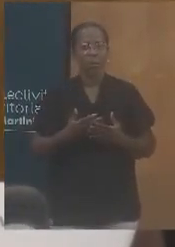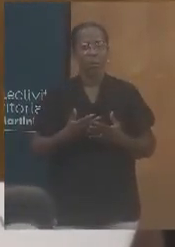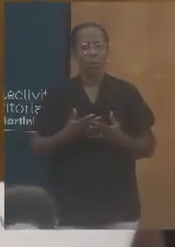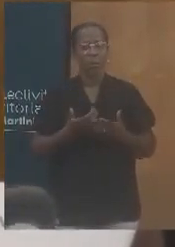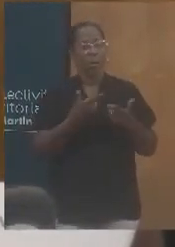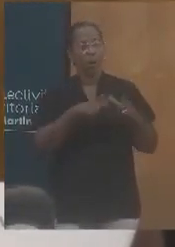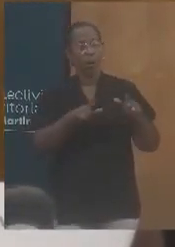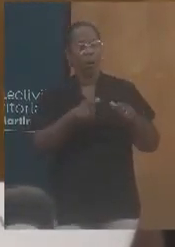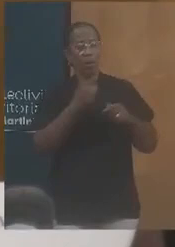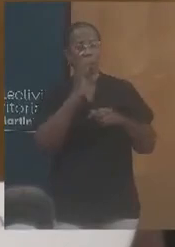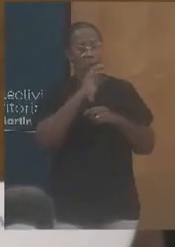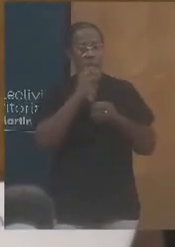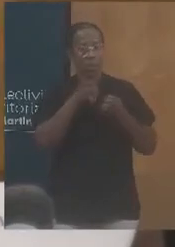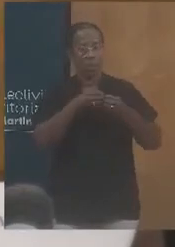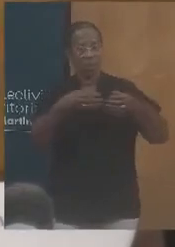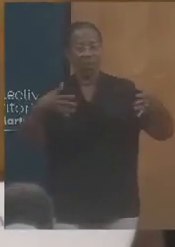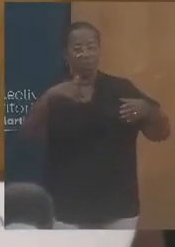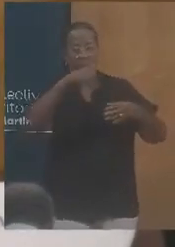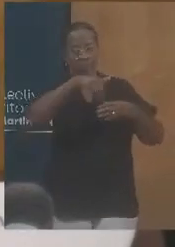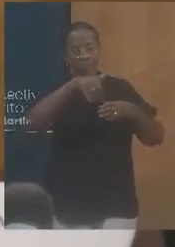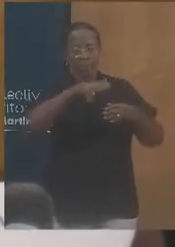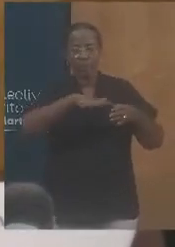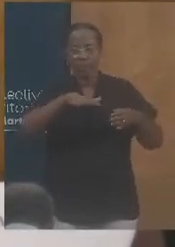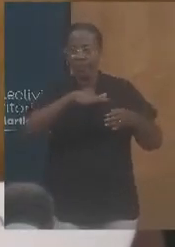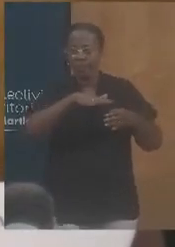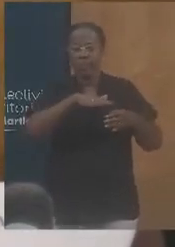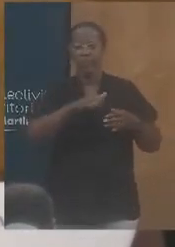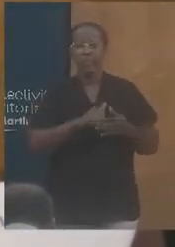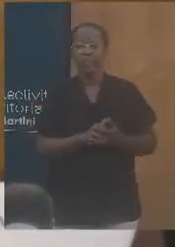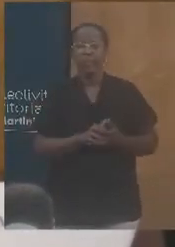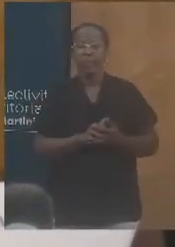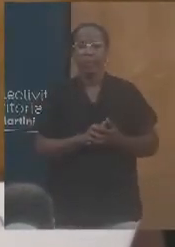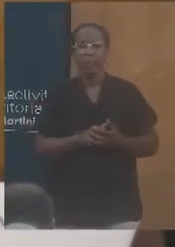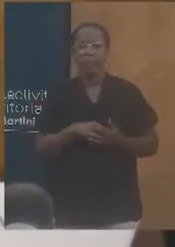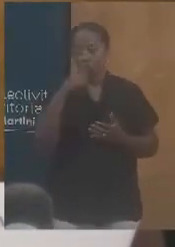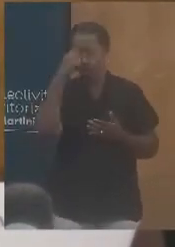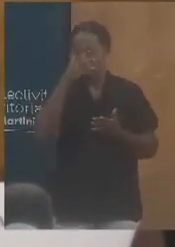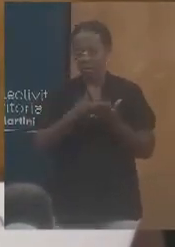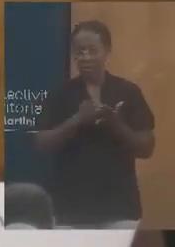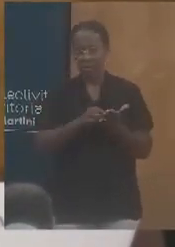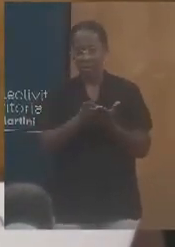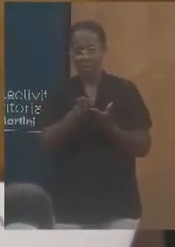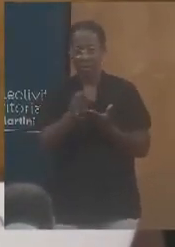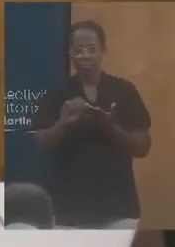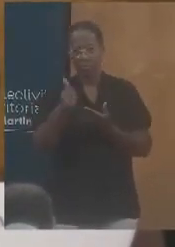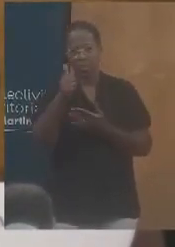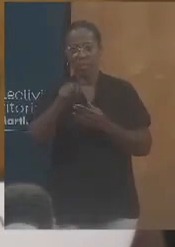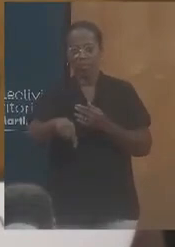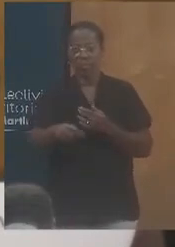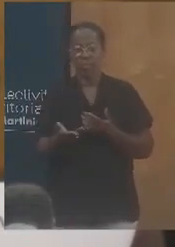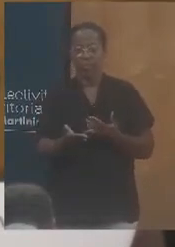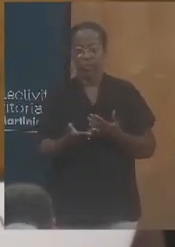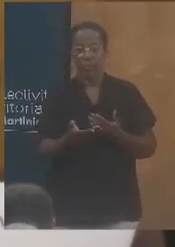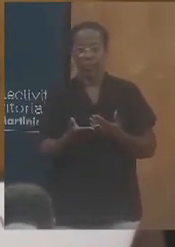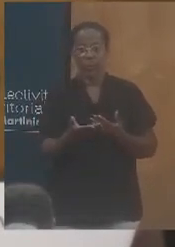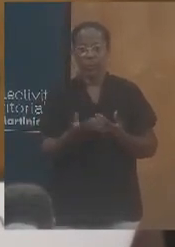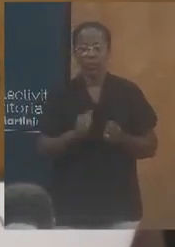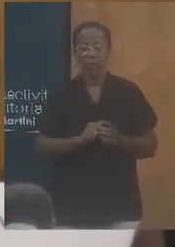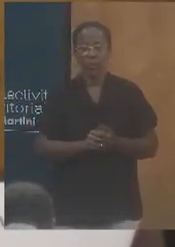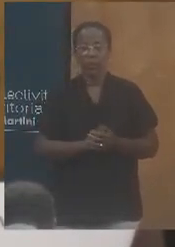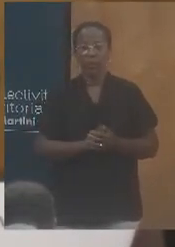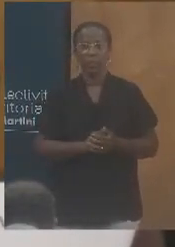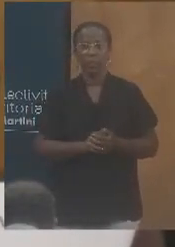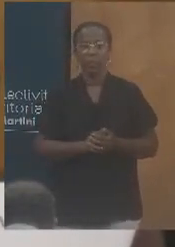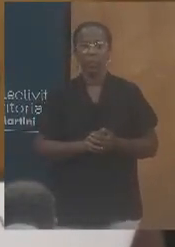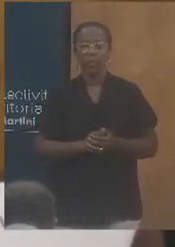se développe dans notre pays. Je ne dis pas que ce n'est pas fait en partie, mais je pense que c'est la stratégie principale que nous devons adopter. Et